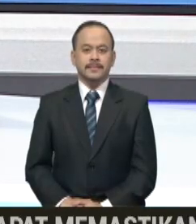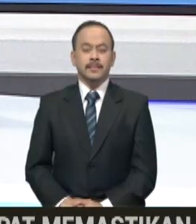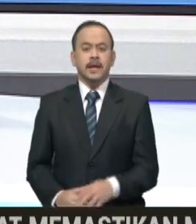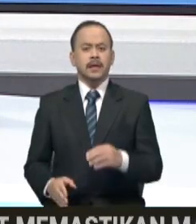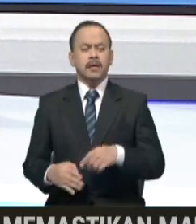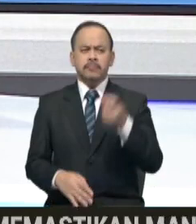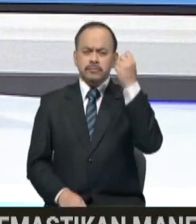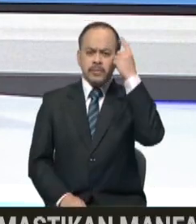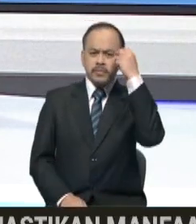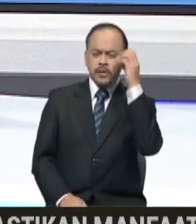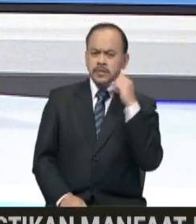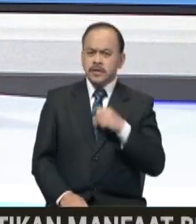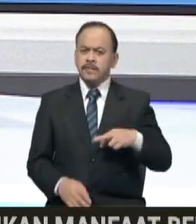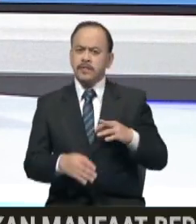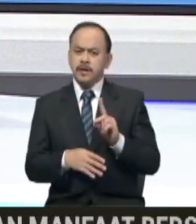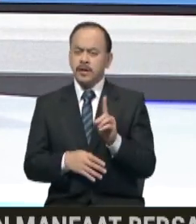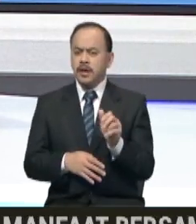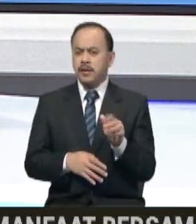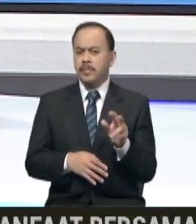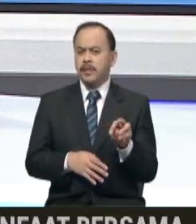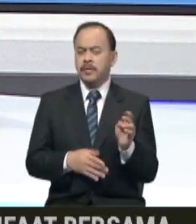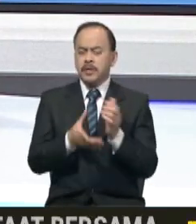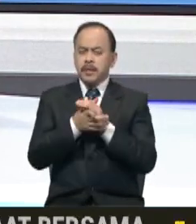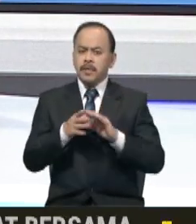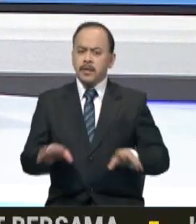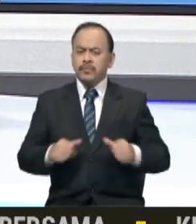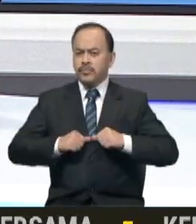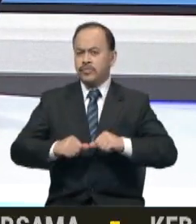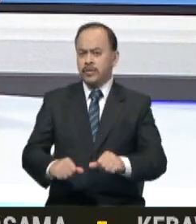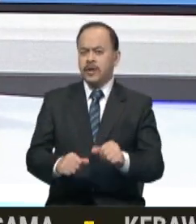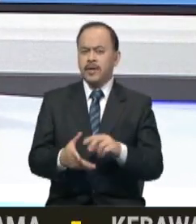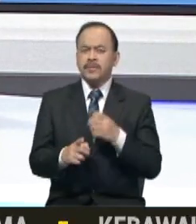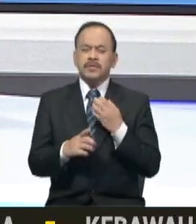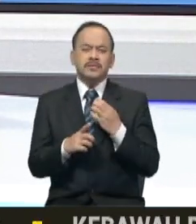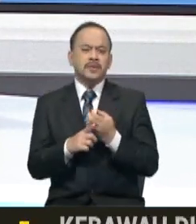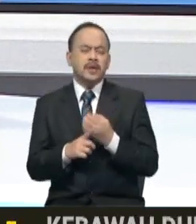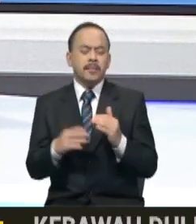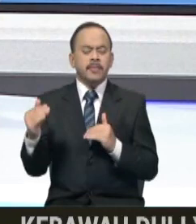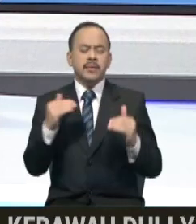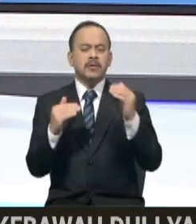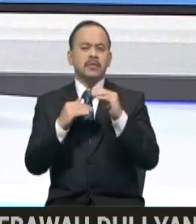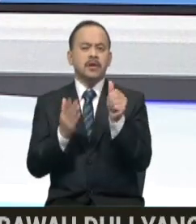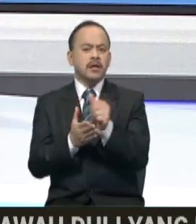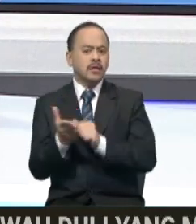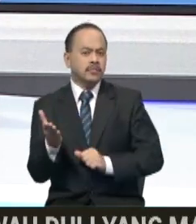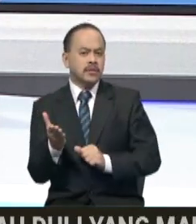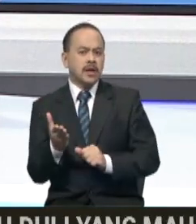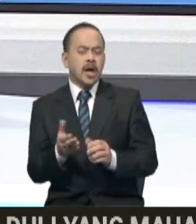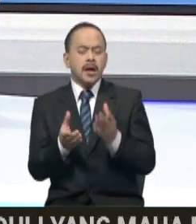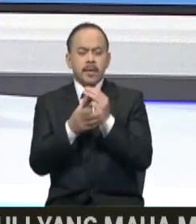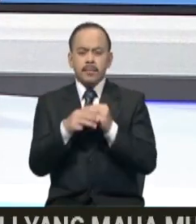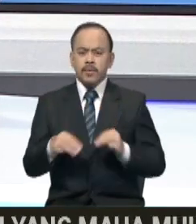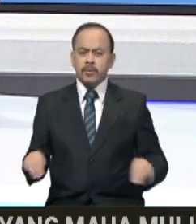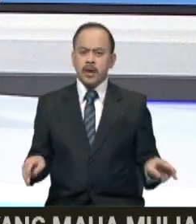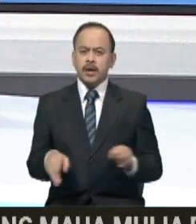Dalam memahami sifat dinamik cabaran keselamatan berterusan yang menjejaskan agenda pembangunan, keamanan, kemakmuran